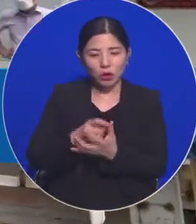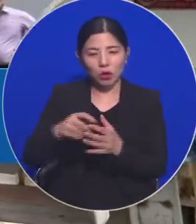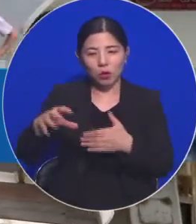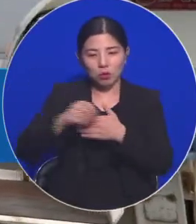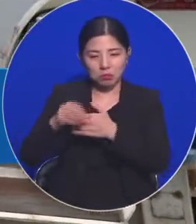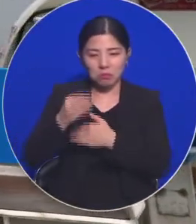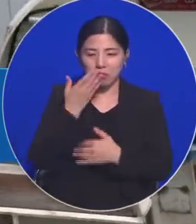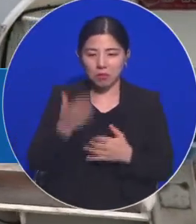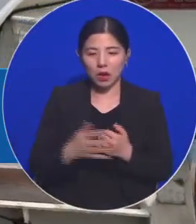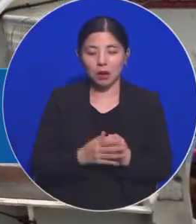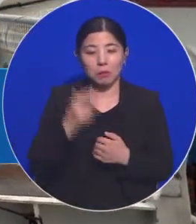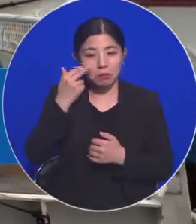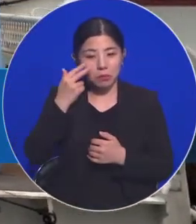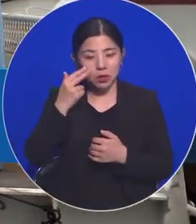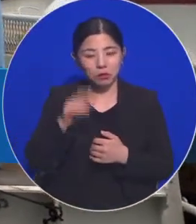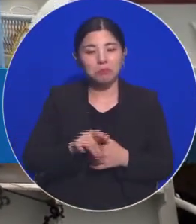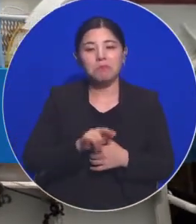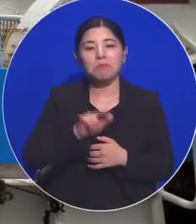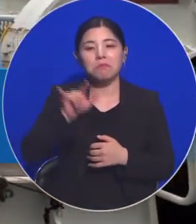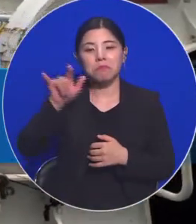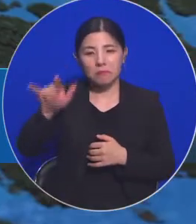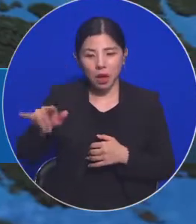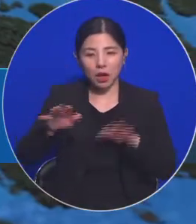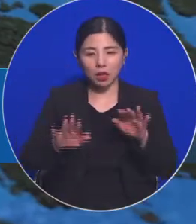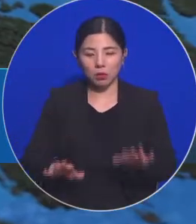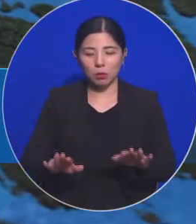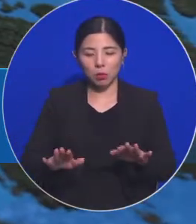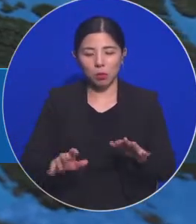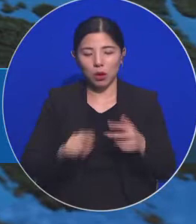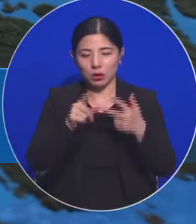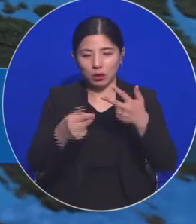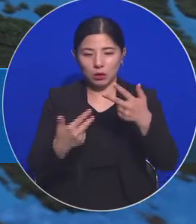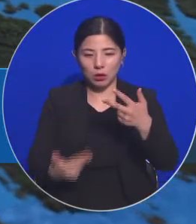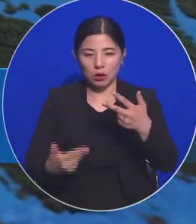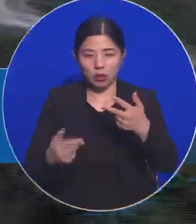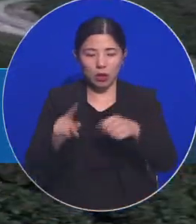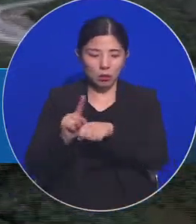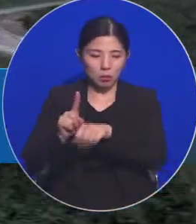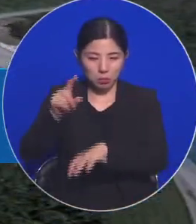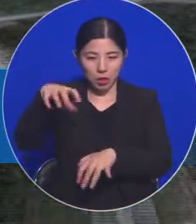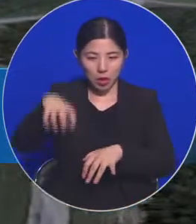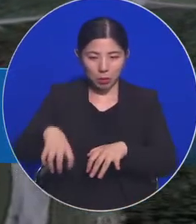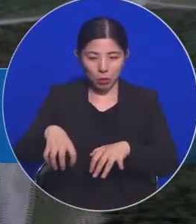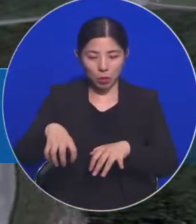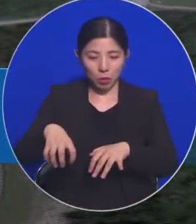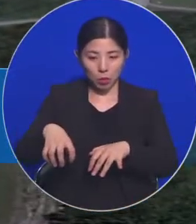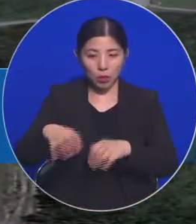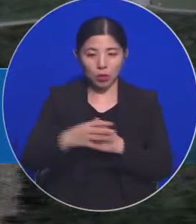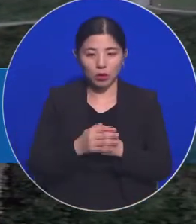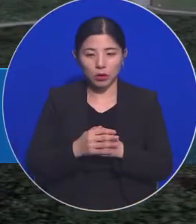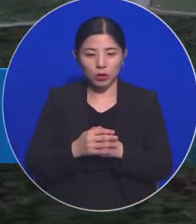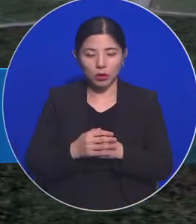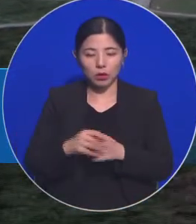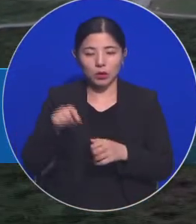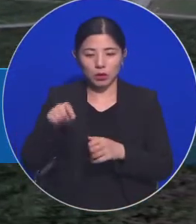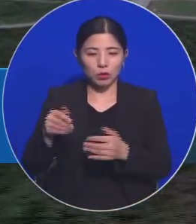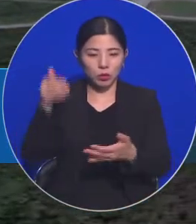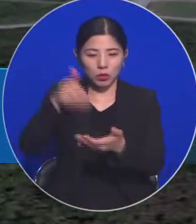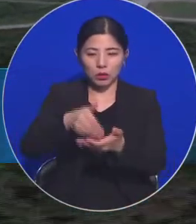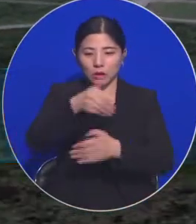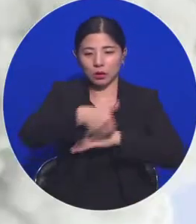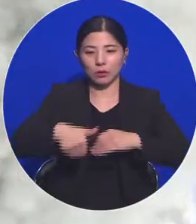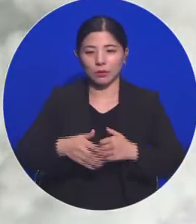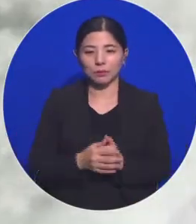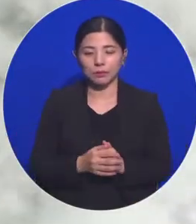미국 올랜도 공항까지 이송된 후 오는 7일 발사장인 미국 플로리다주 케이프 캐너베럴 우주군기지에 도착할